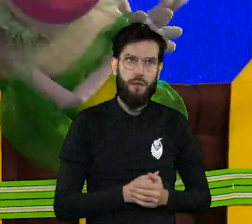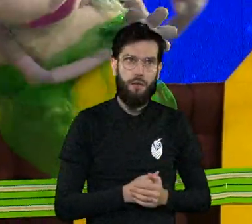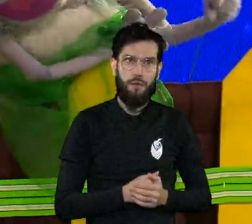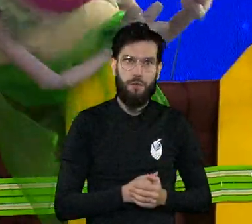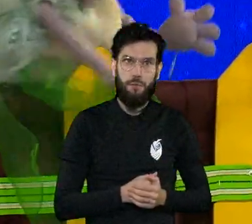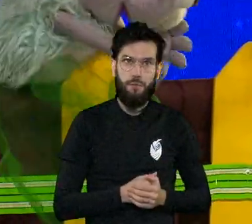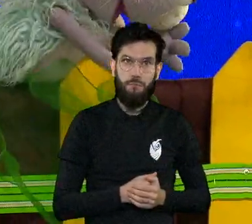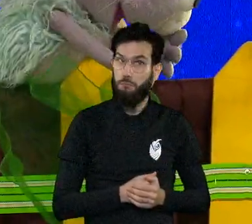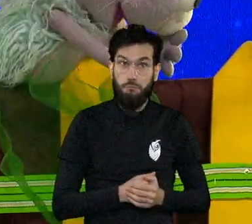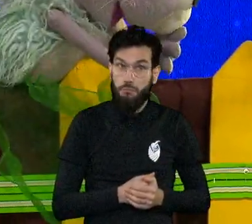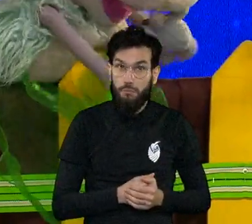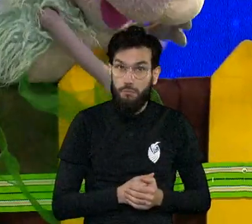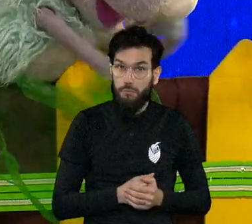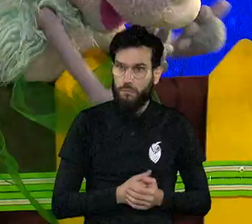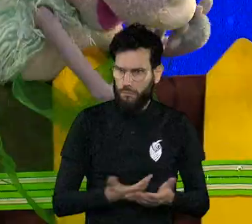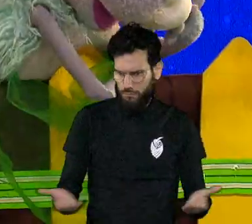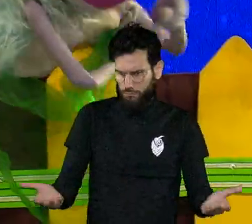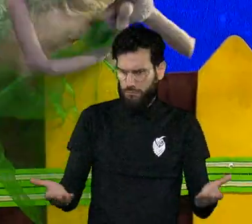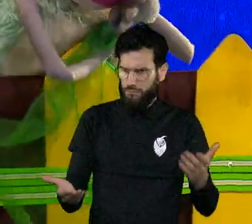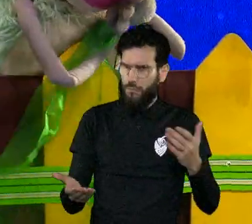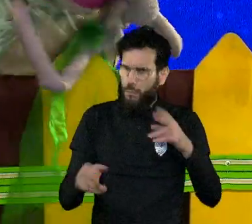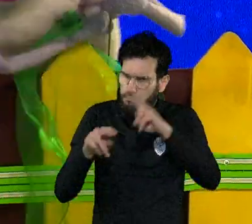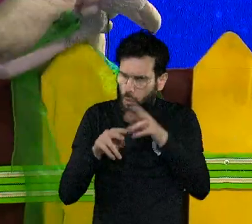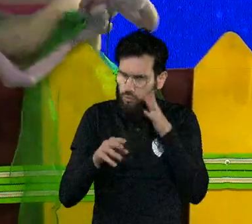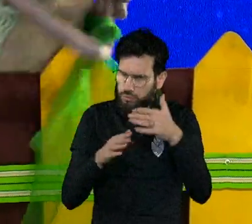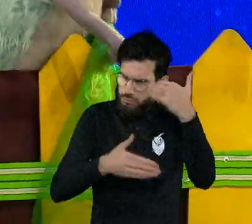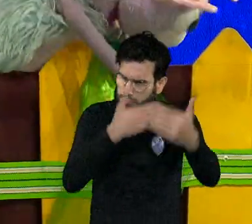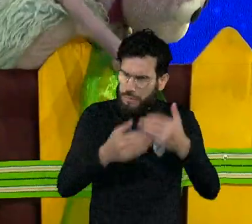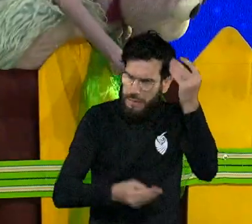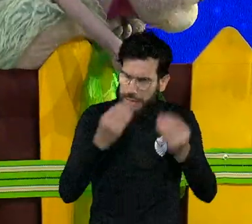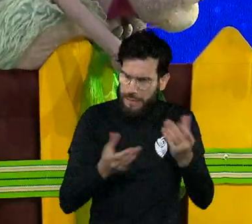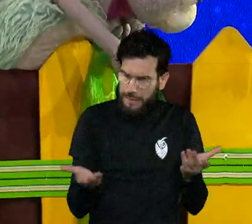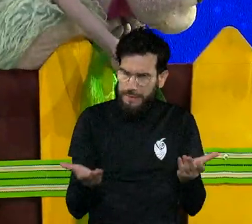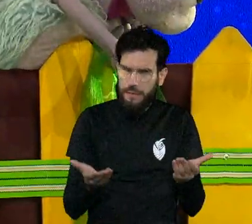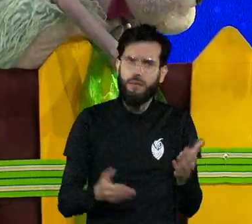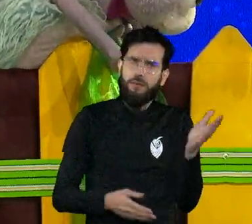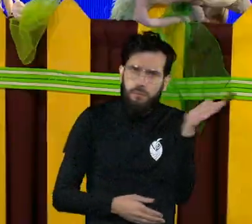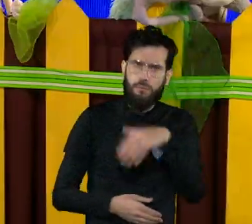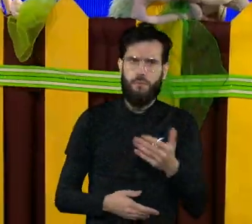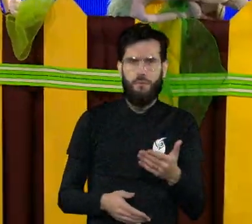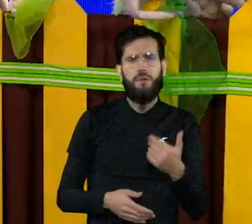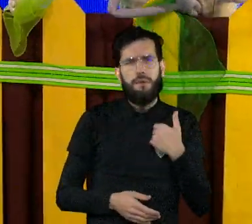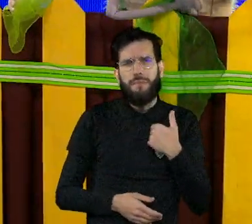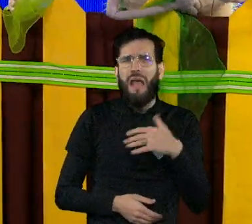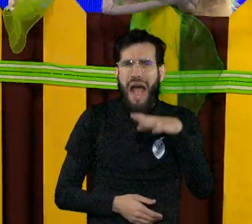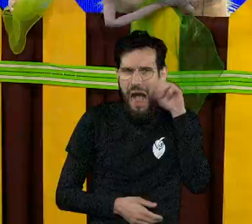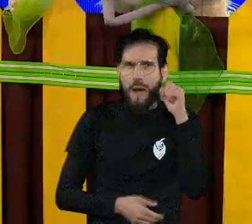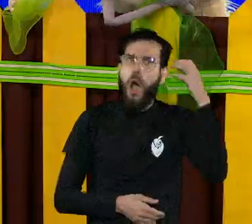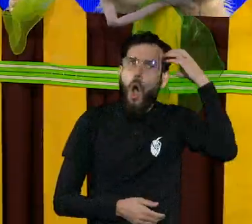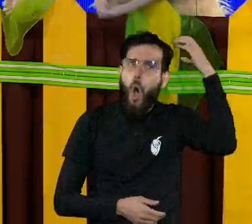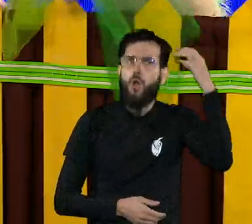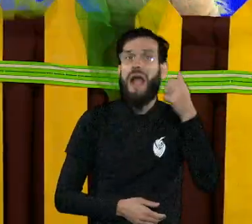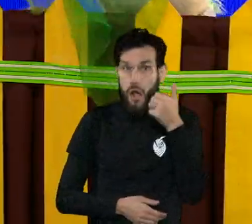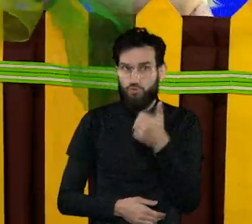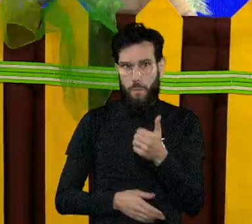Čo? Ale Murko, veď budeme sa hrať aj potom. Poď. No, Murko, ja ťa chápem. Mať korunku je